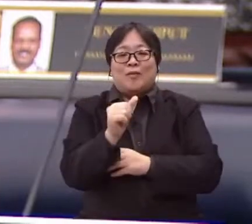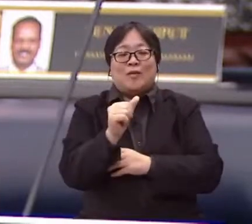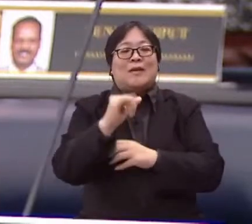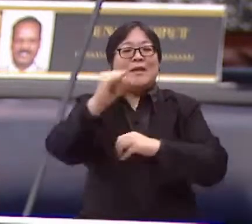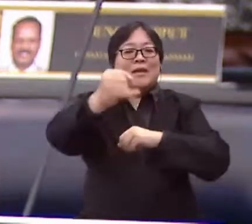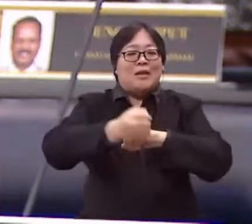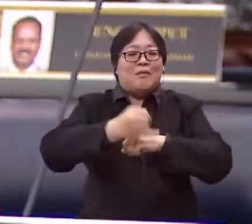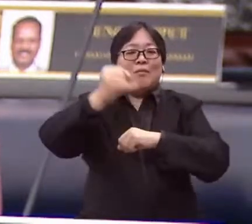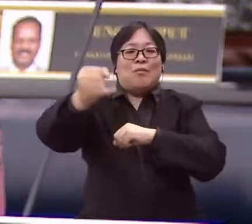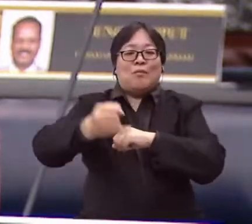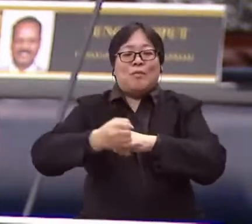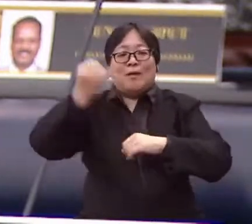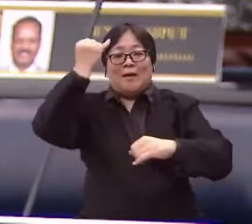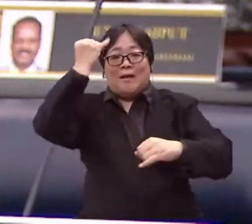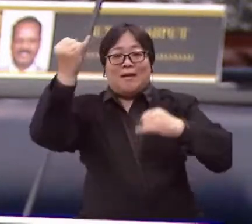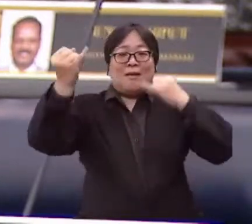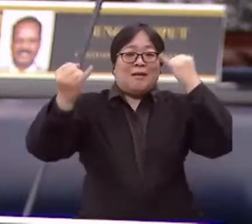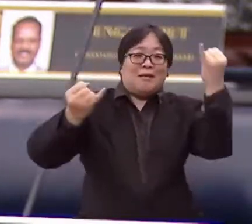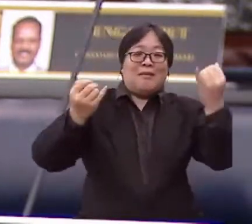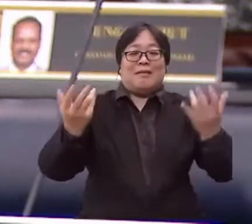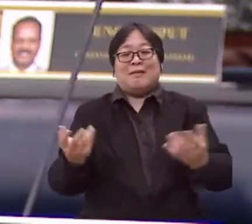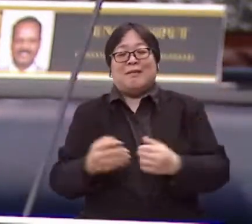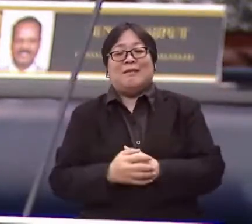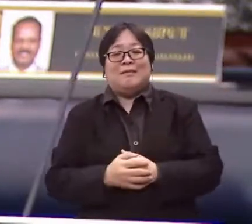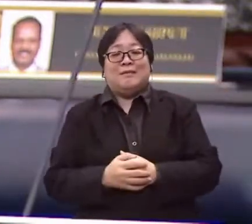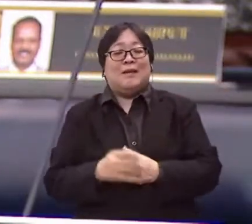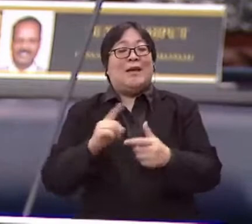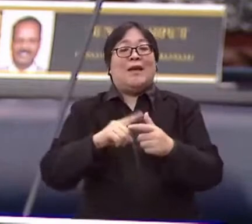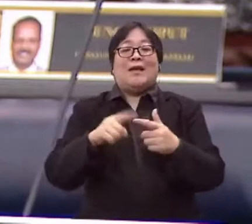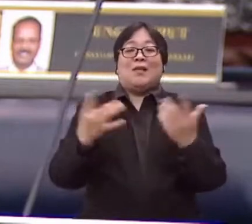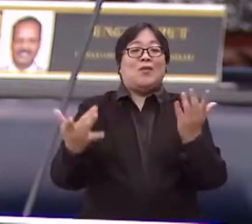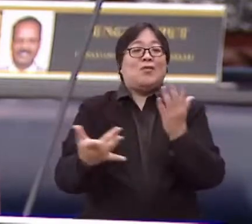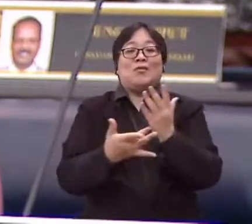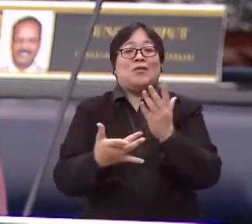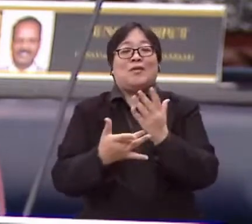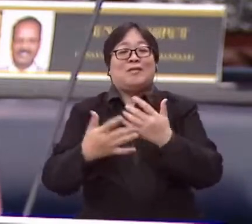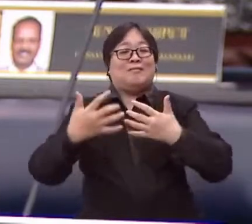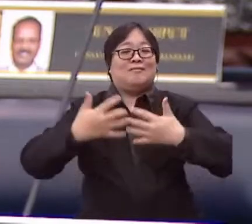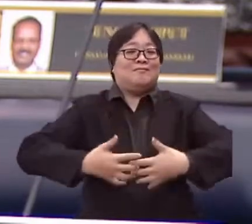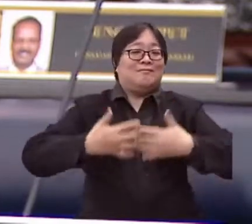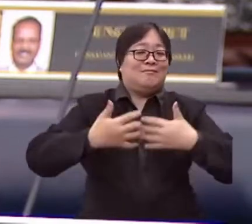import idea pakai ataupun teknologi